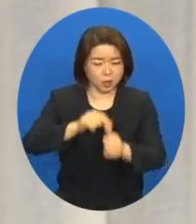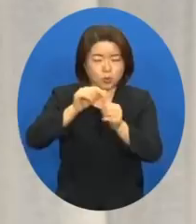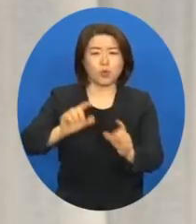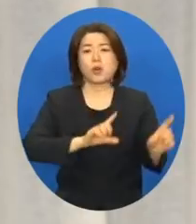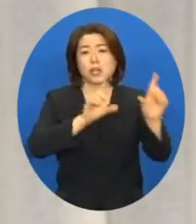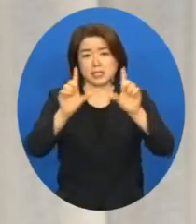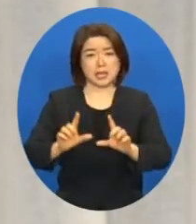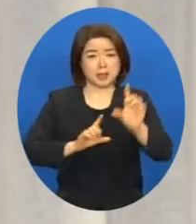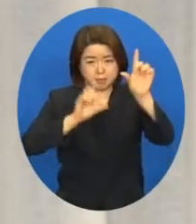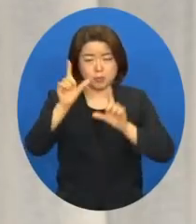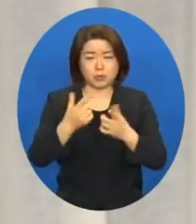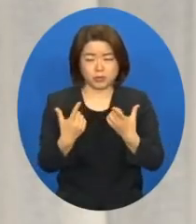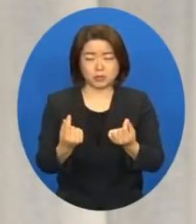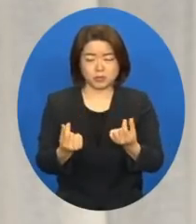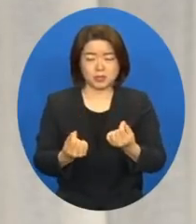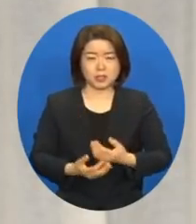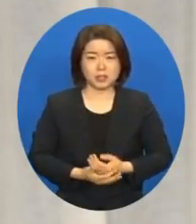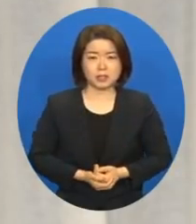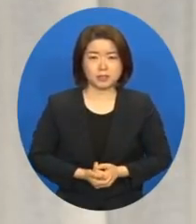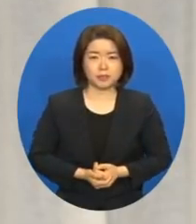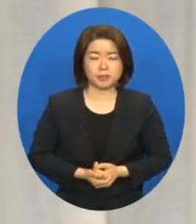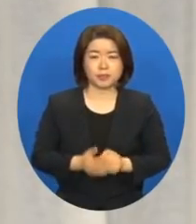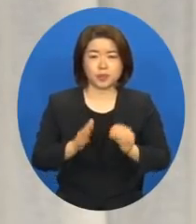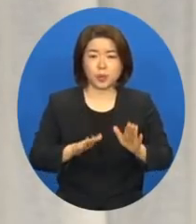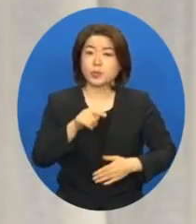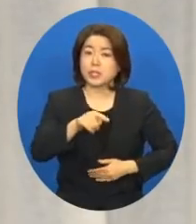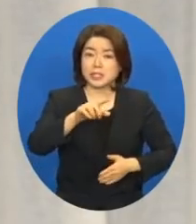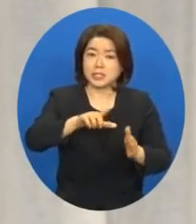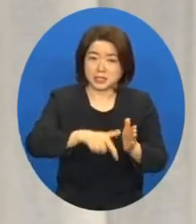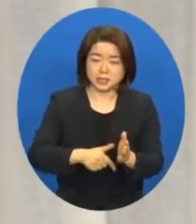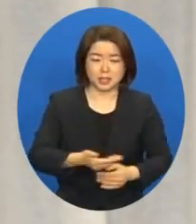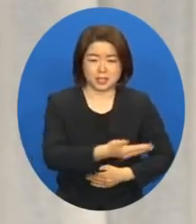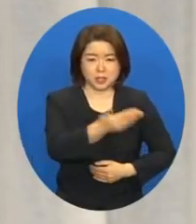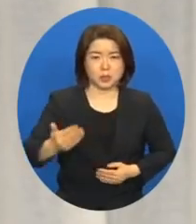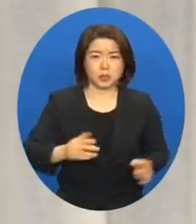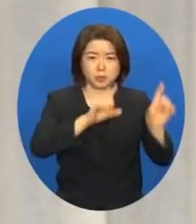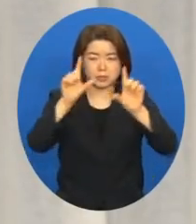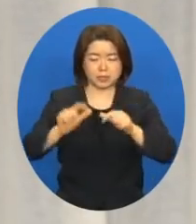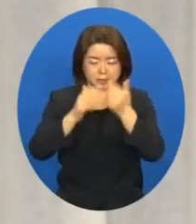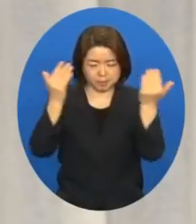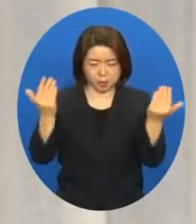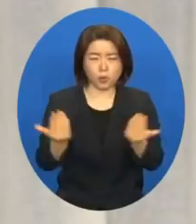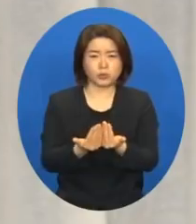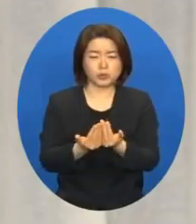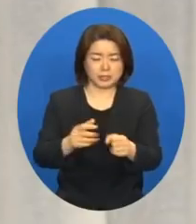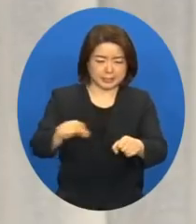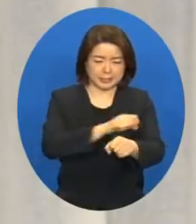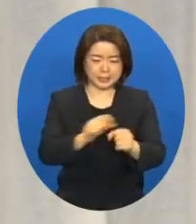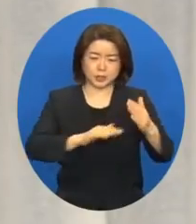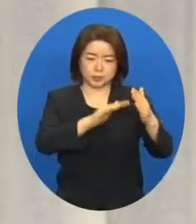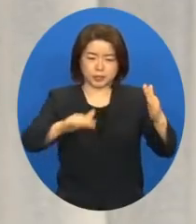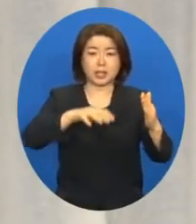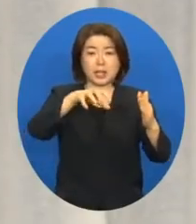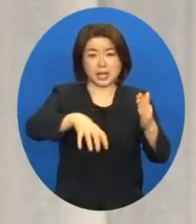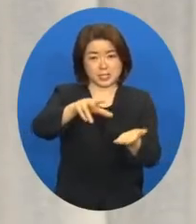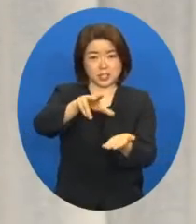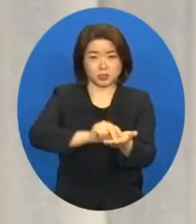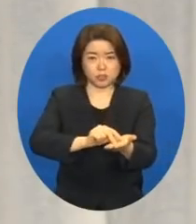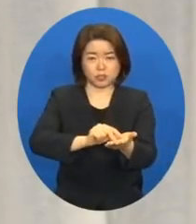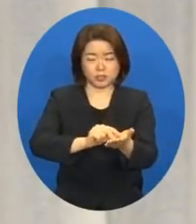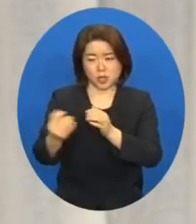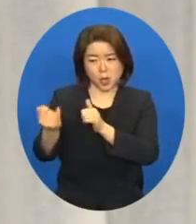삶인데요. 오늘 이 시간에 여러분의 삶 전체를, 특히 가정의 문제를, 부부